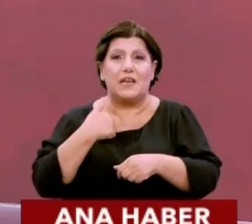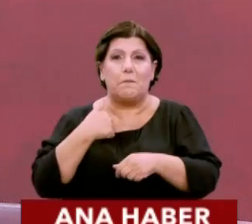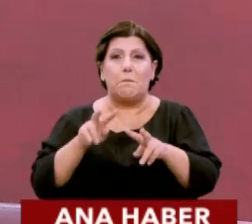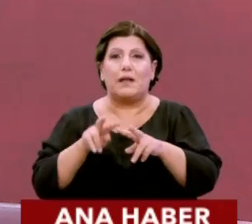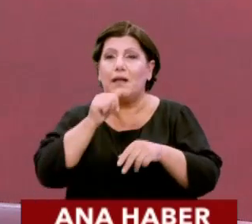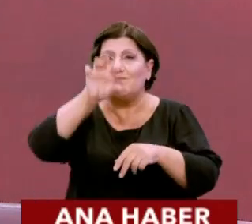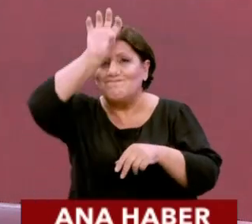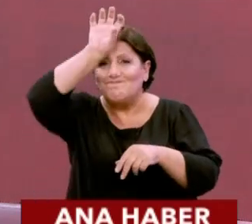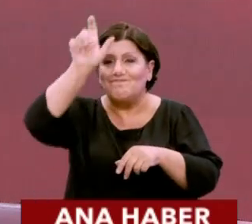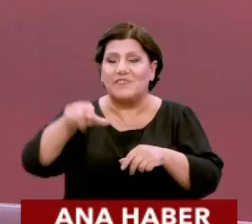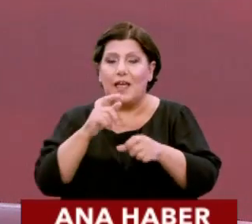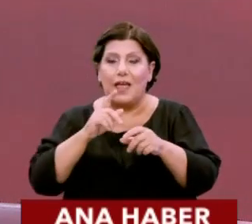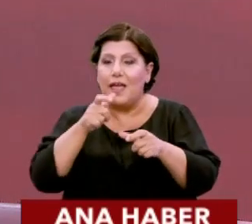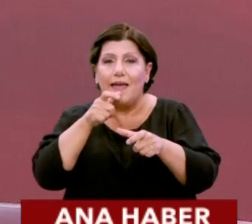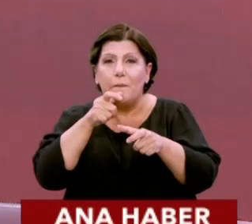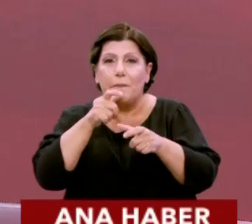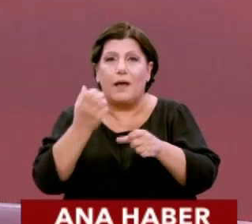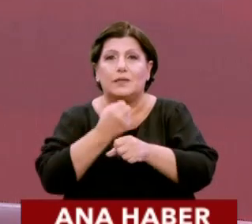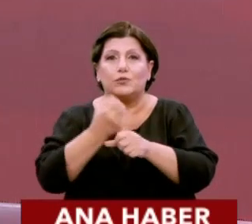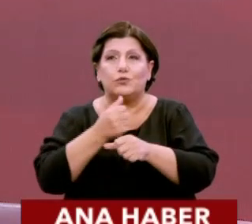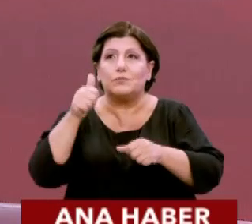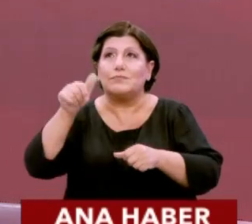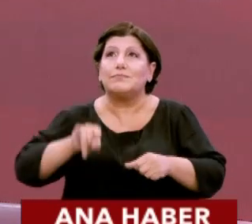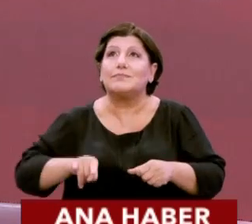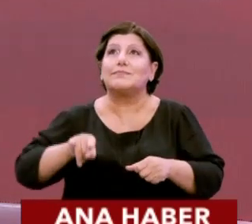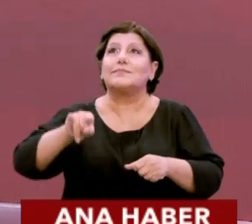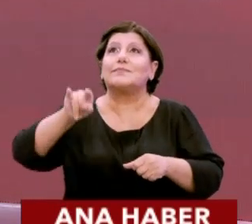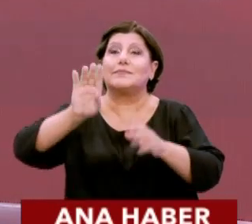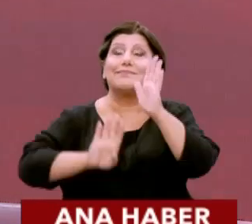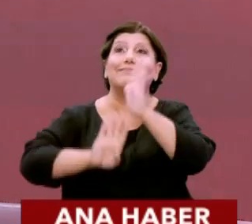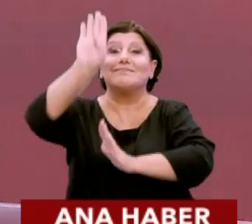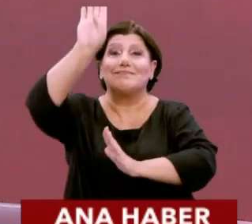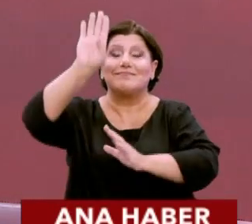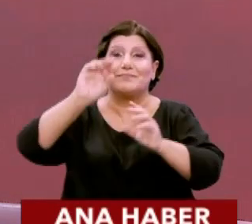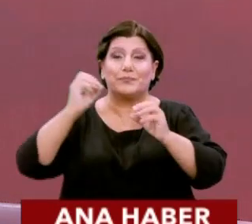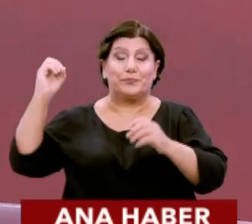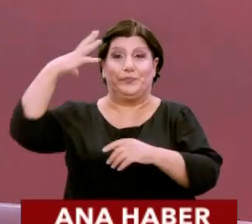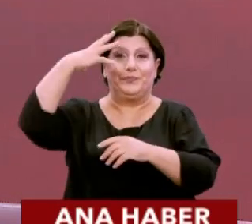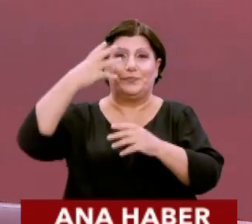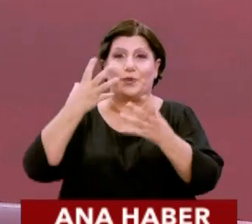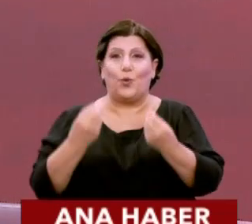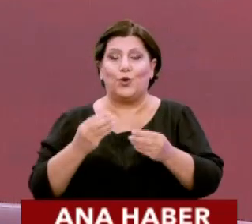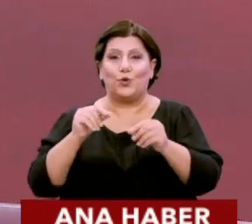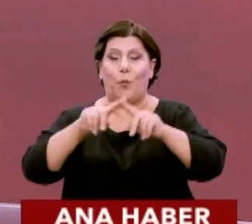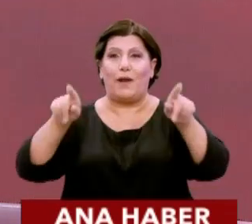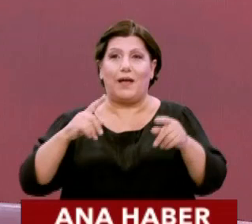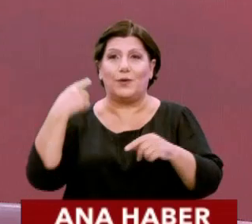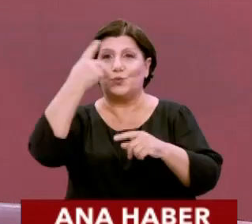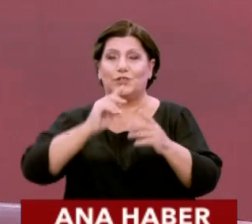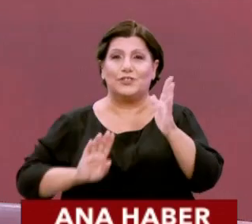ekmeğini kazanıyor yukarıya çıkıyor asansörle gün ışığına aydınlığa toprağa yukarı işte